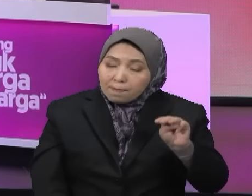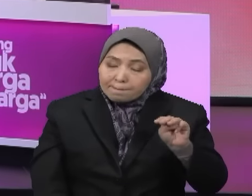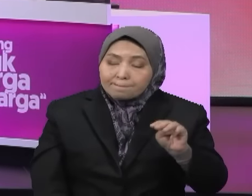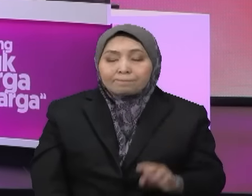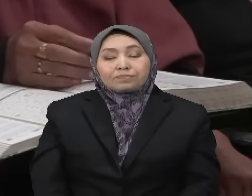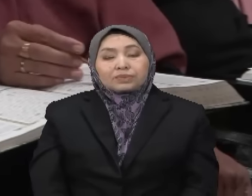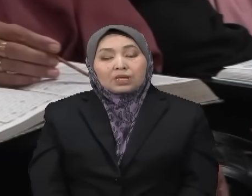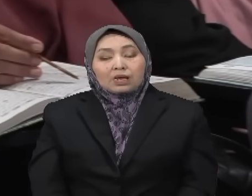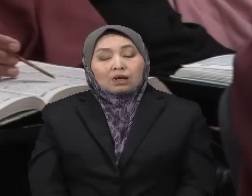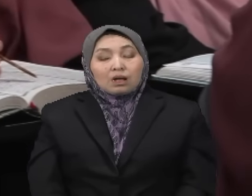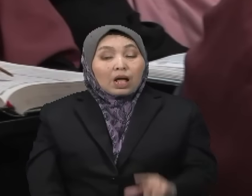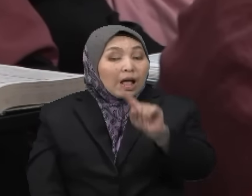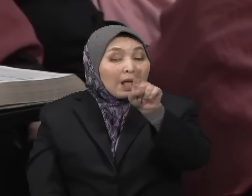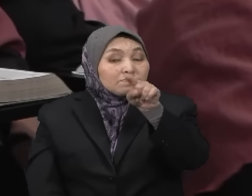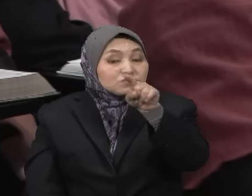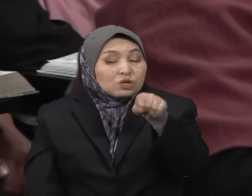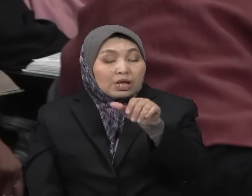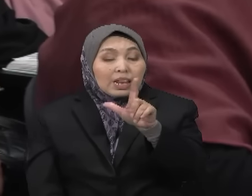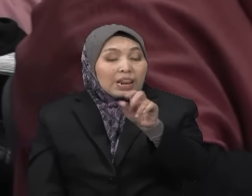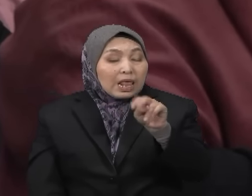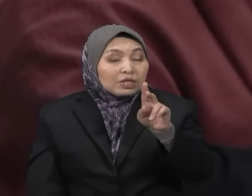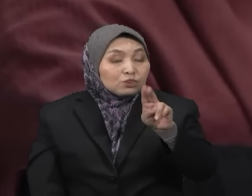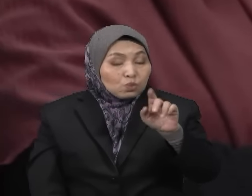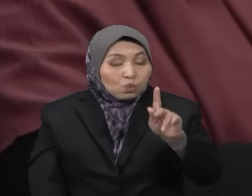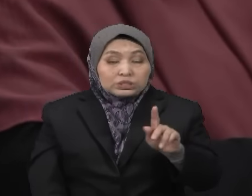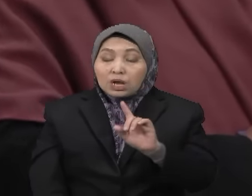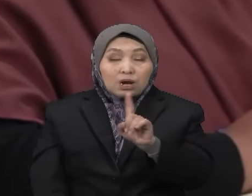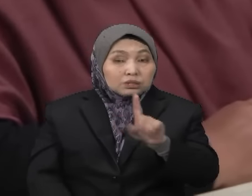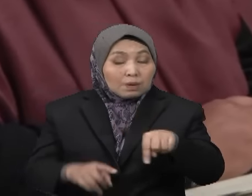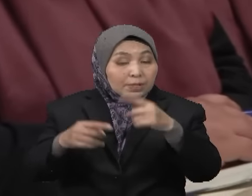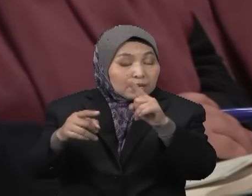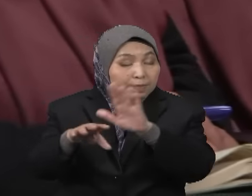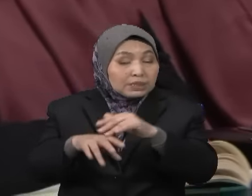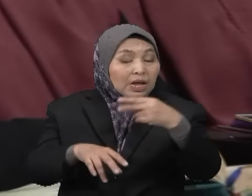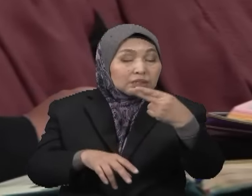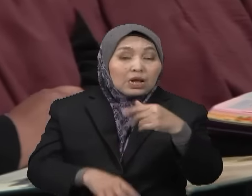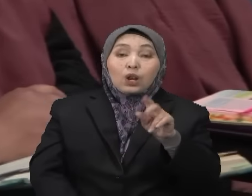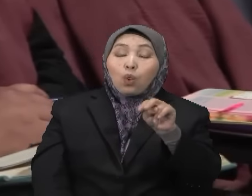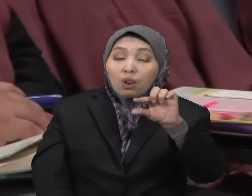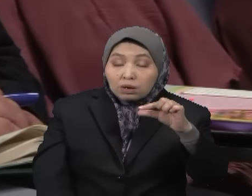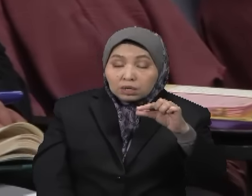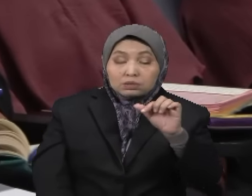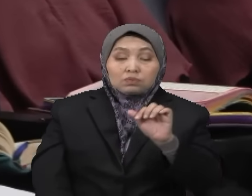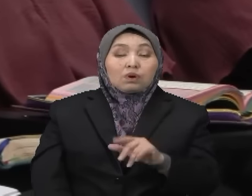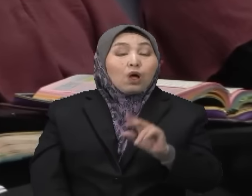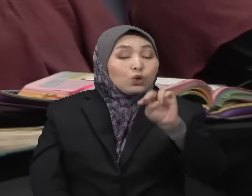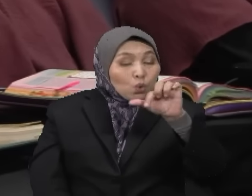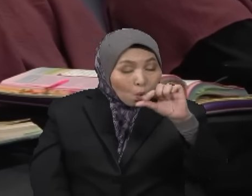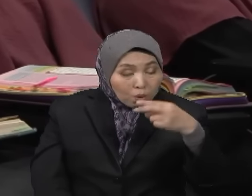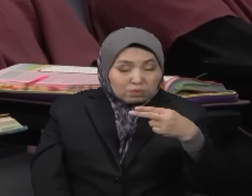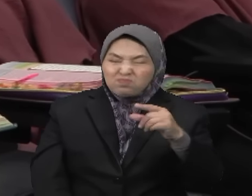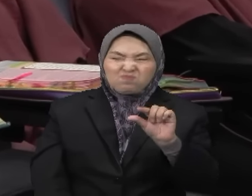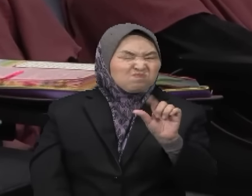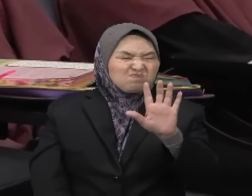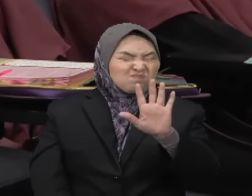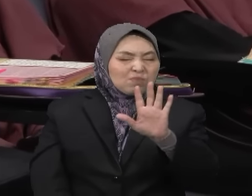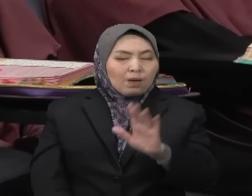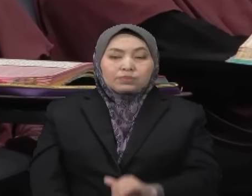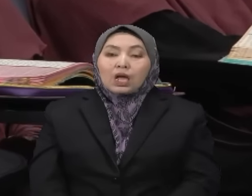lakum. Hamzah tu. Lan nu' jangan terpergi pada Ain. Lan nu'. Lan nu'. Itu kan. Nu' kan Hamzah